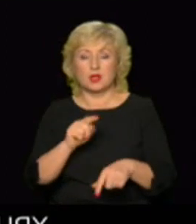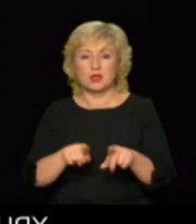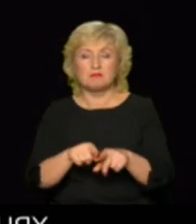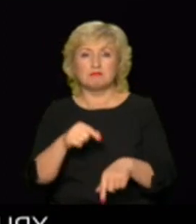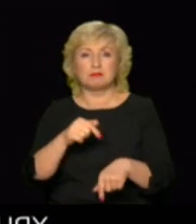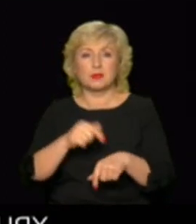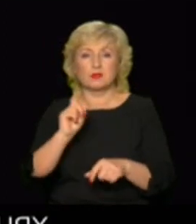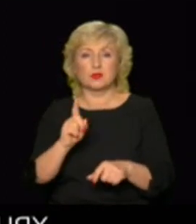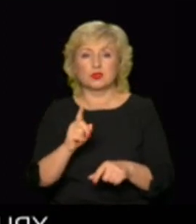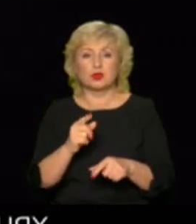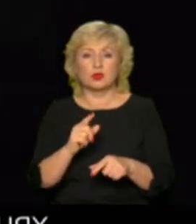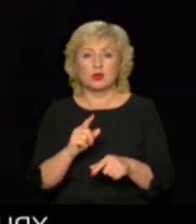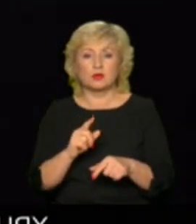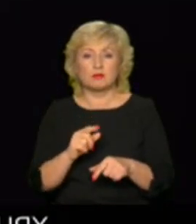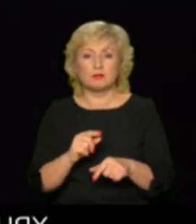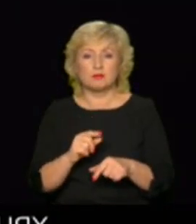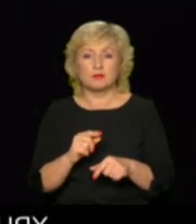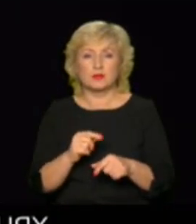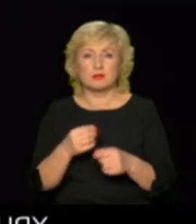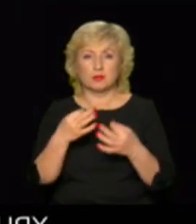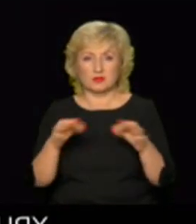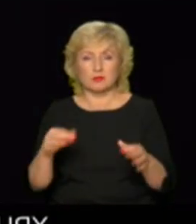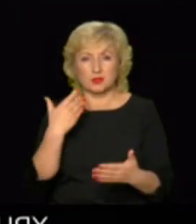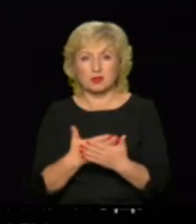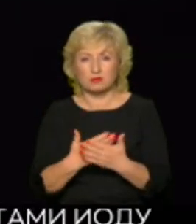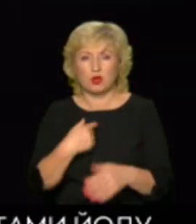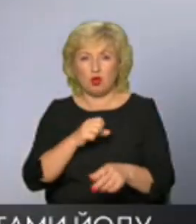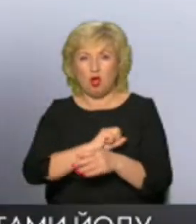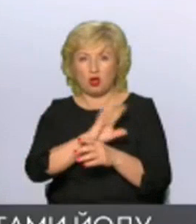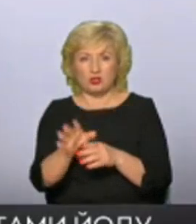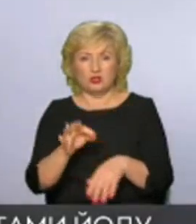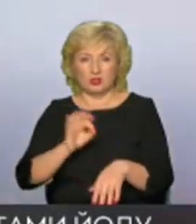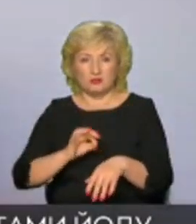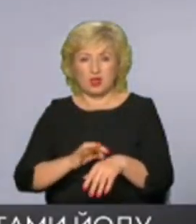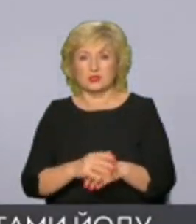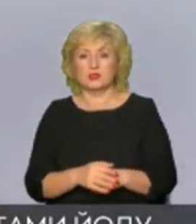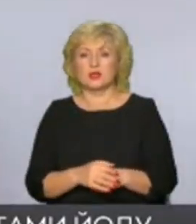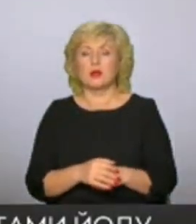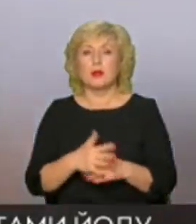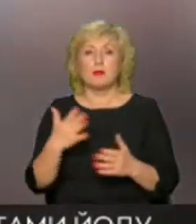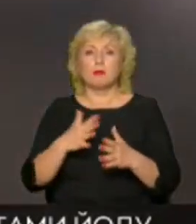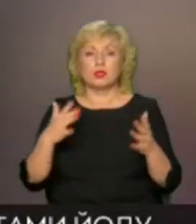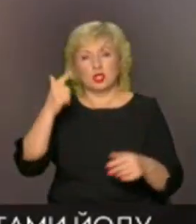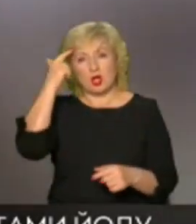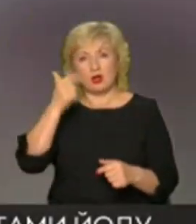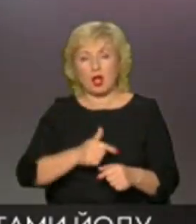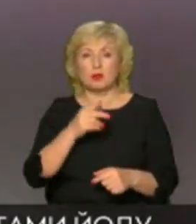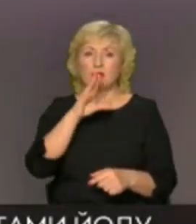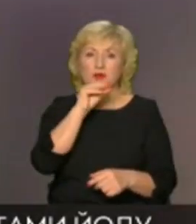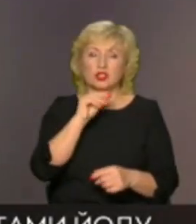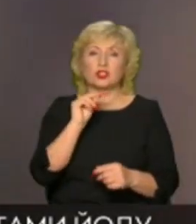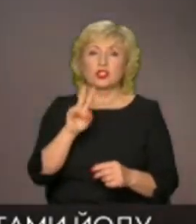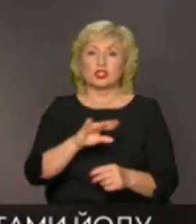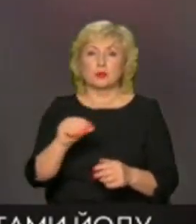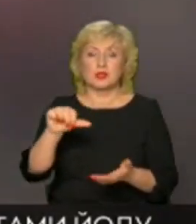других, что позволяет предположить нам коронавирусную инфекцию. Більш грамотні і говірки, ніж представники малих